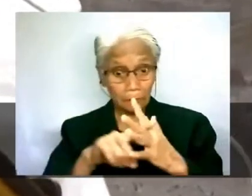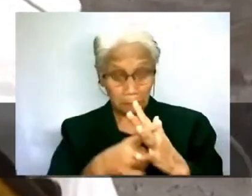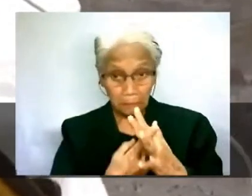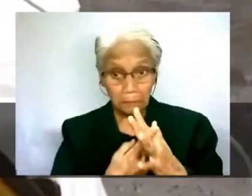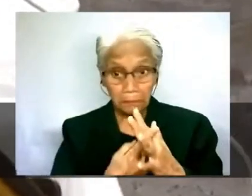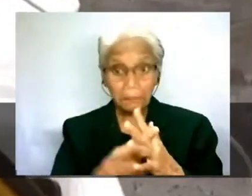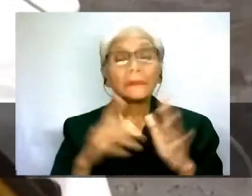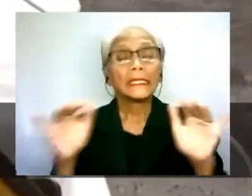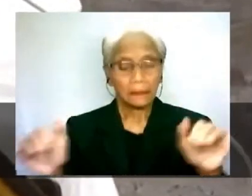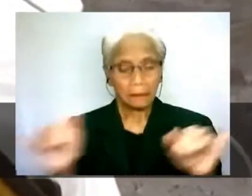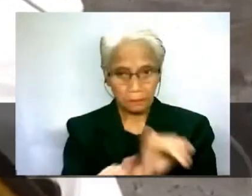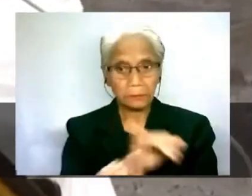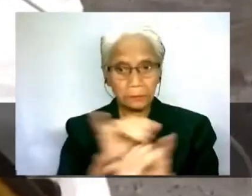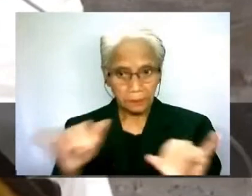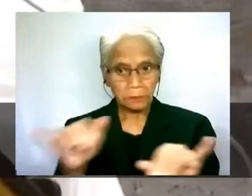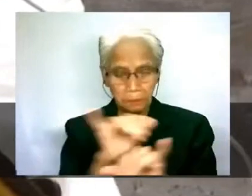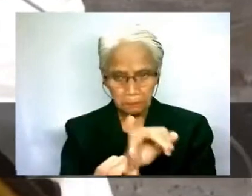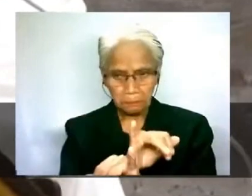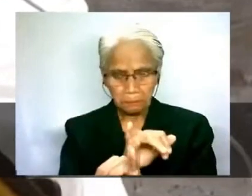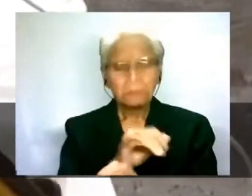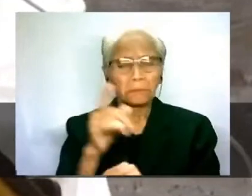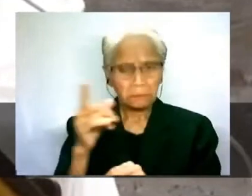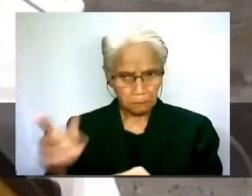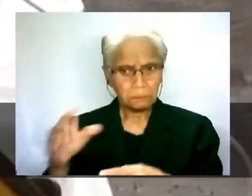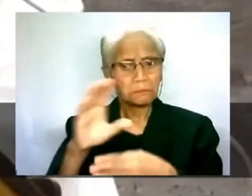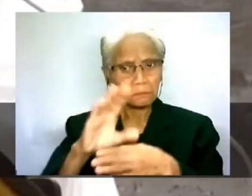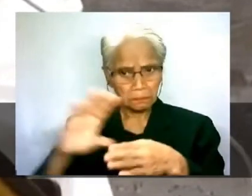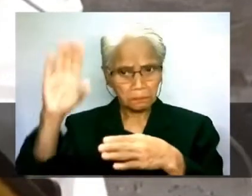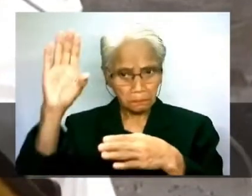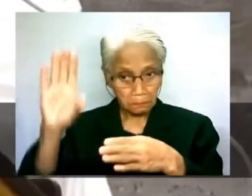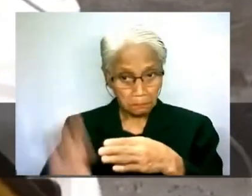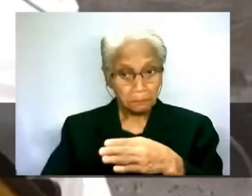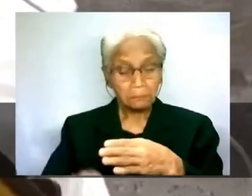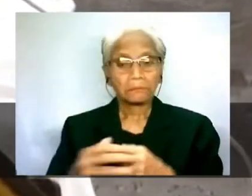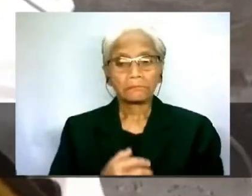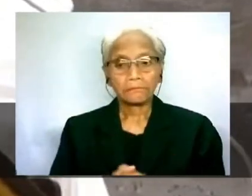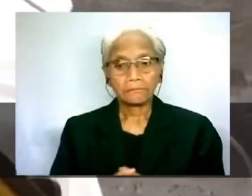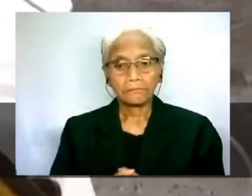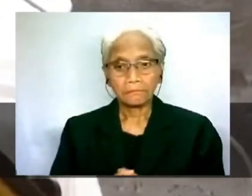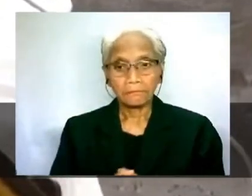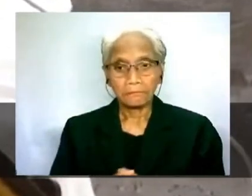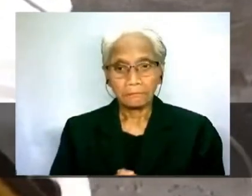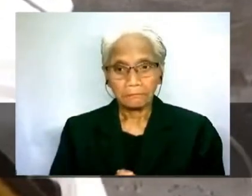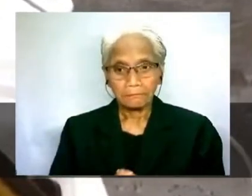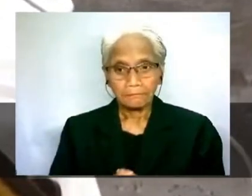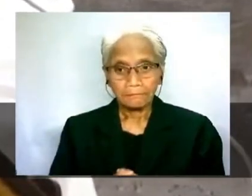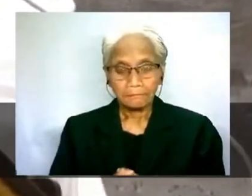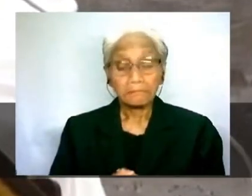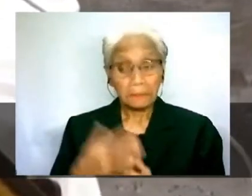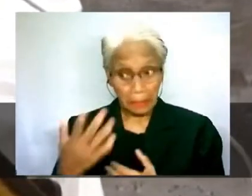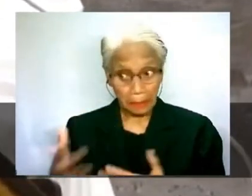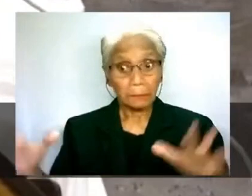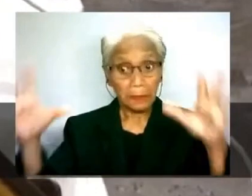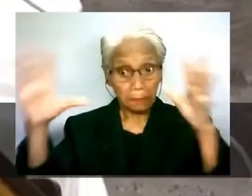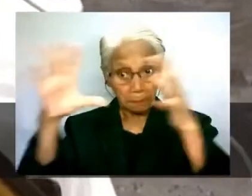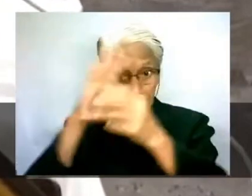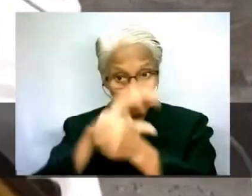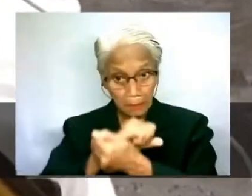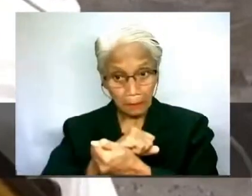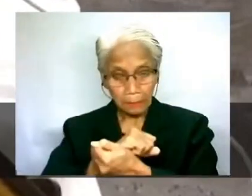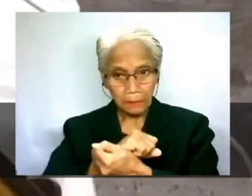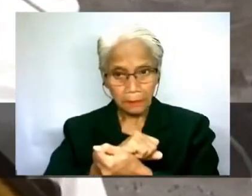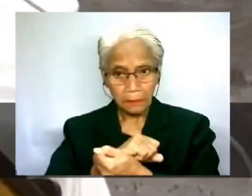ang tutupad, siya rin ang magtatapos. Ang